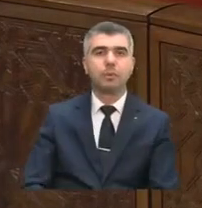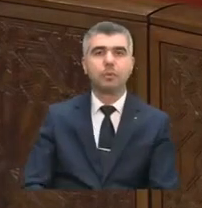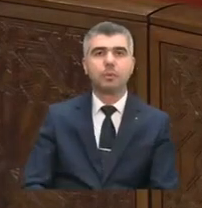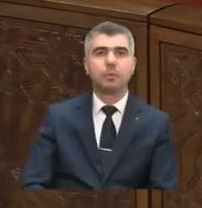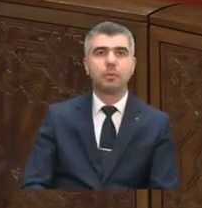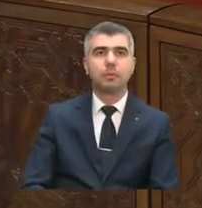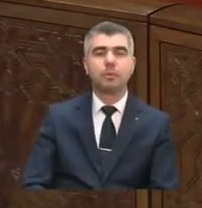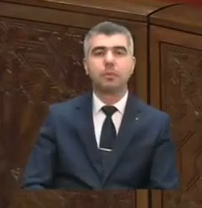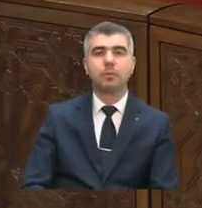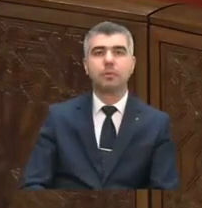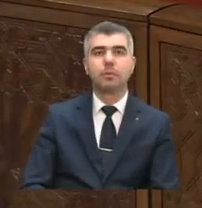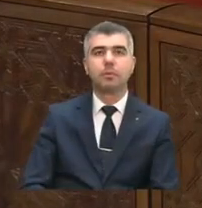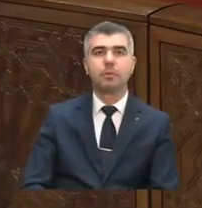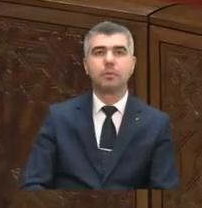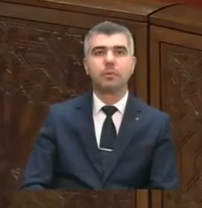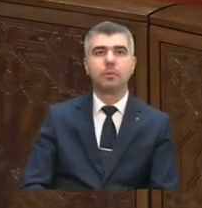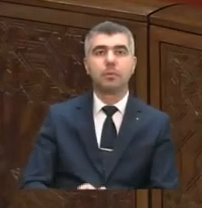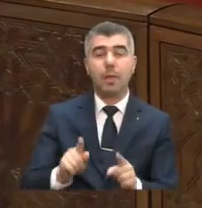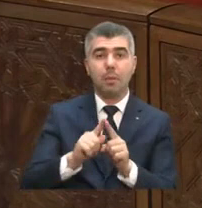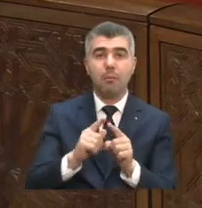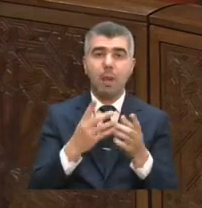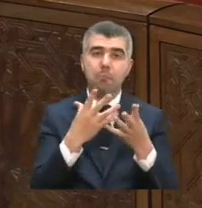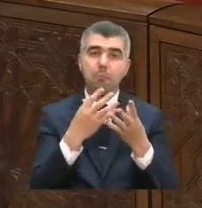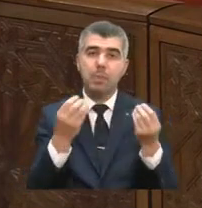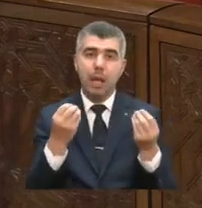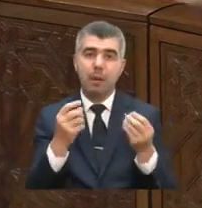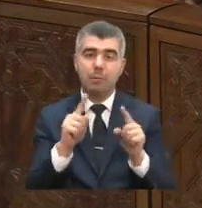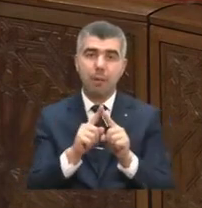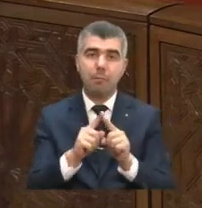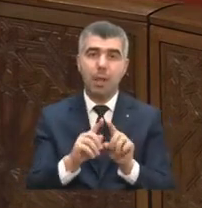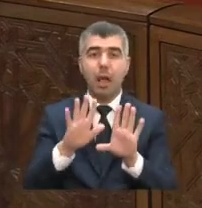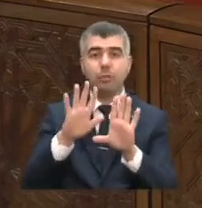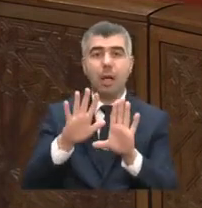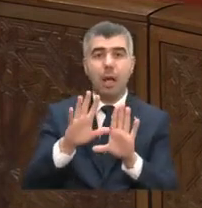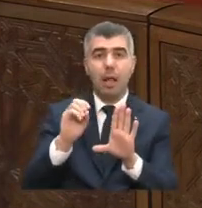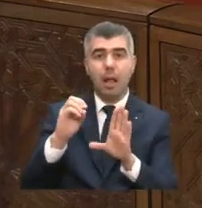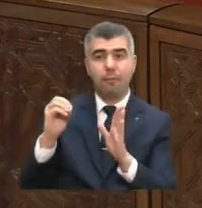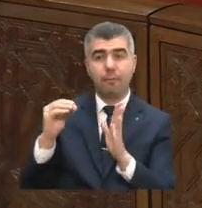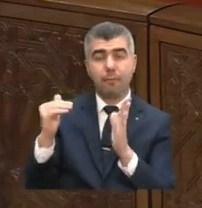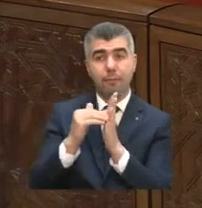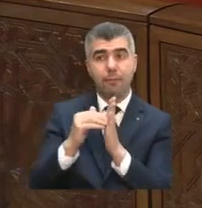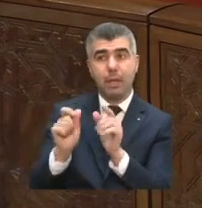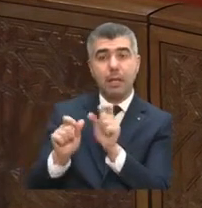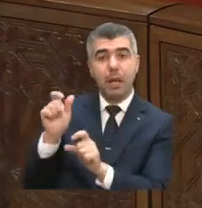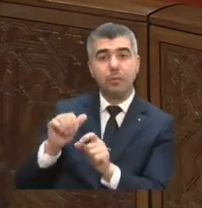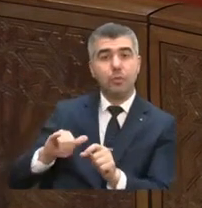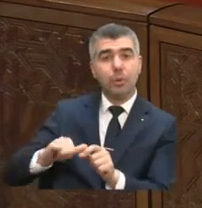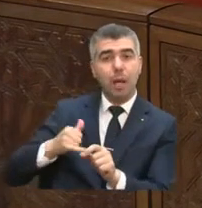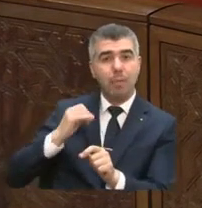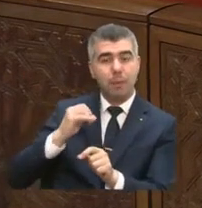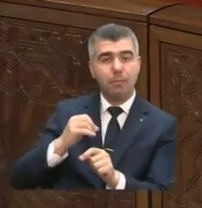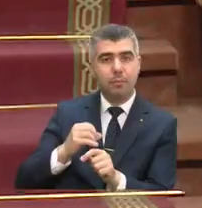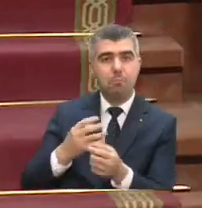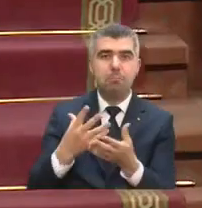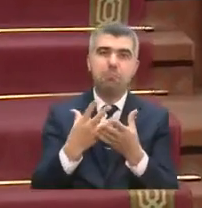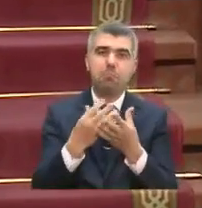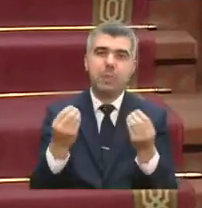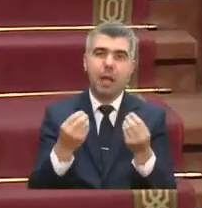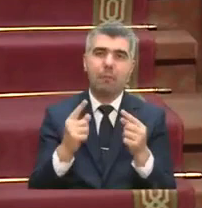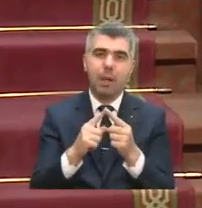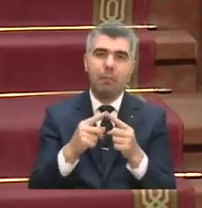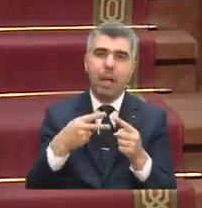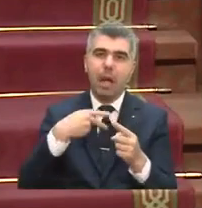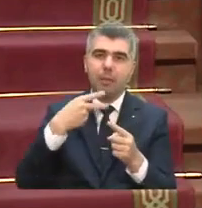الدوله وكيحضروها عشرات الالاف من اليافعين والشباب، ولكن سيد الوزير اصبحت حملات